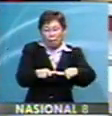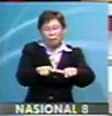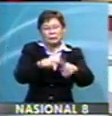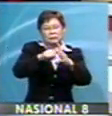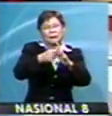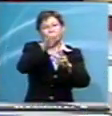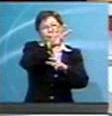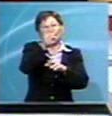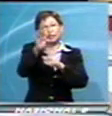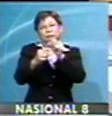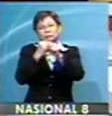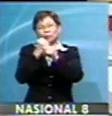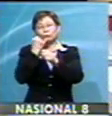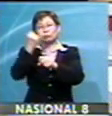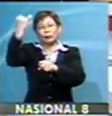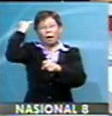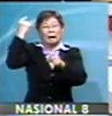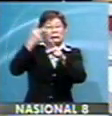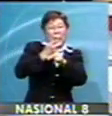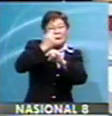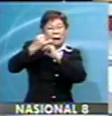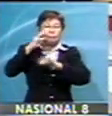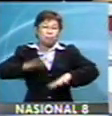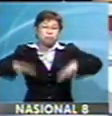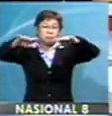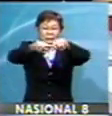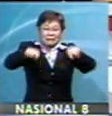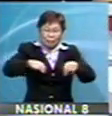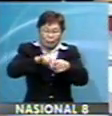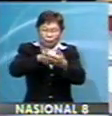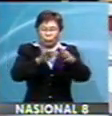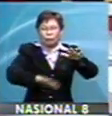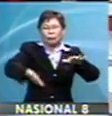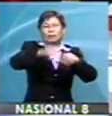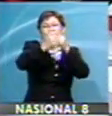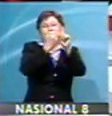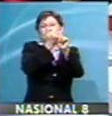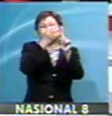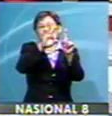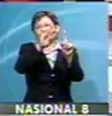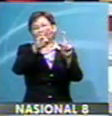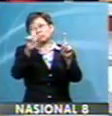44 tahun lalu kali terakhir banjir besar berlaku di kawasan tersebut sekitar tahun